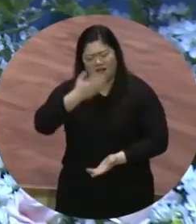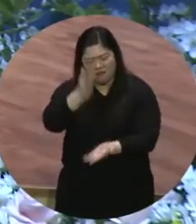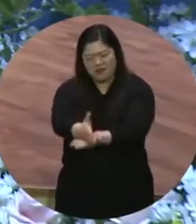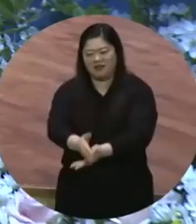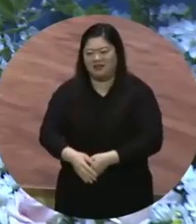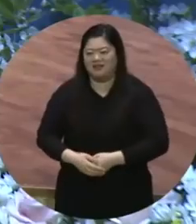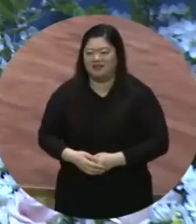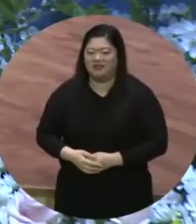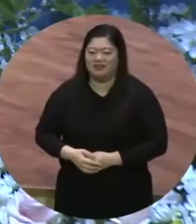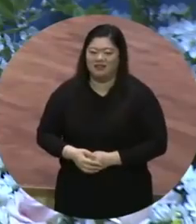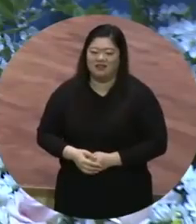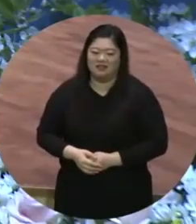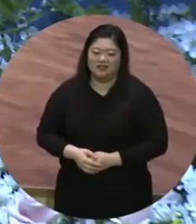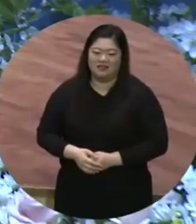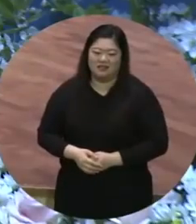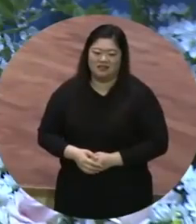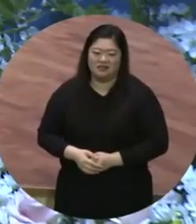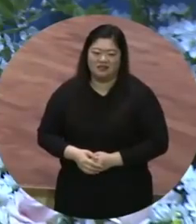여러분,